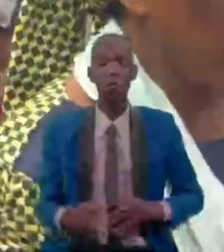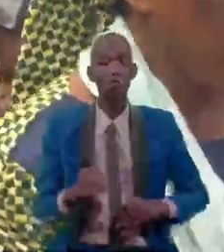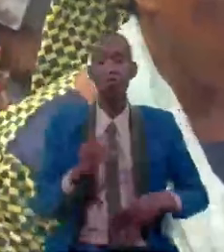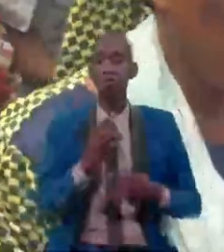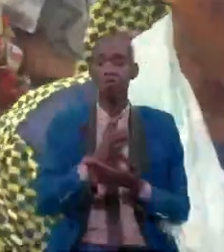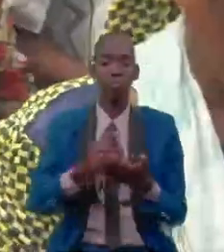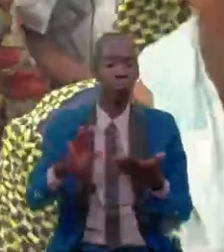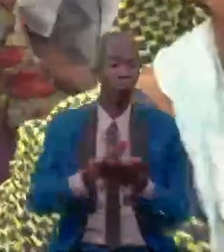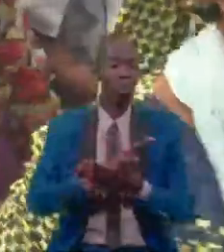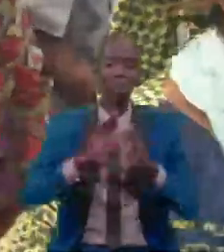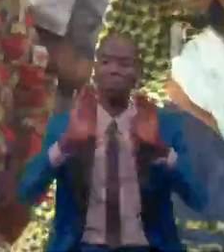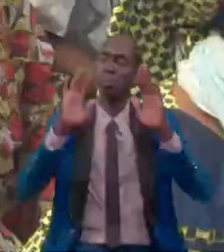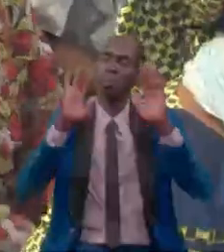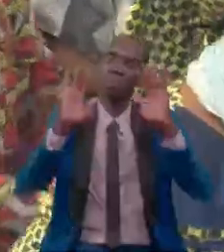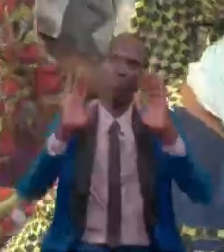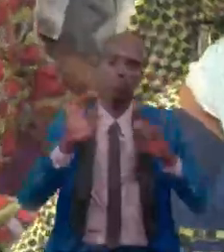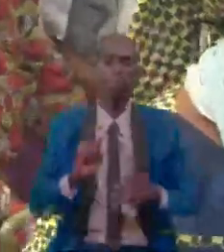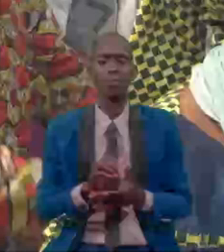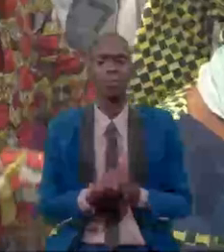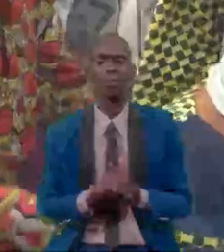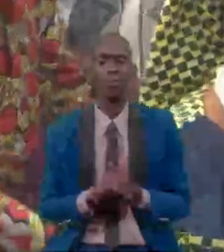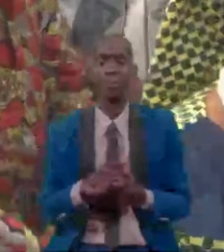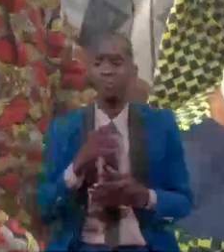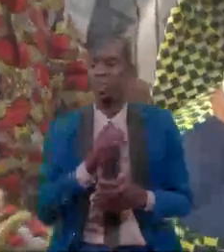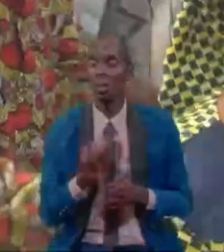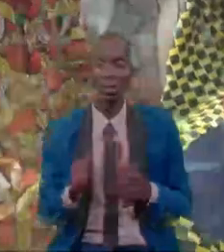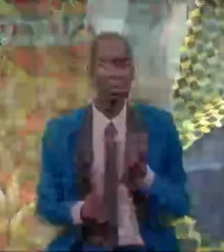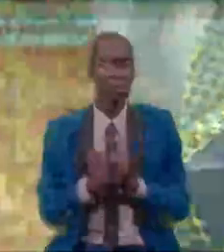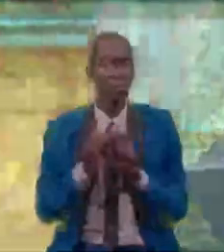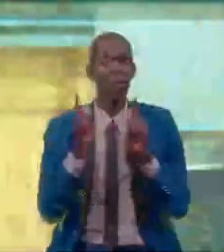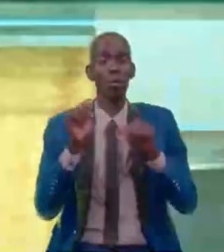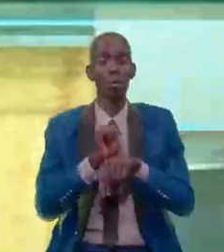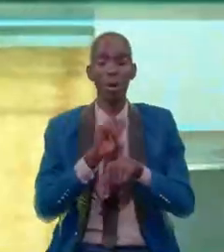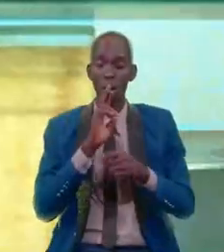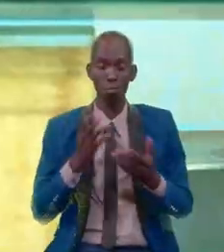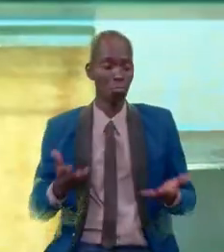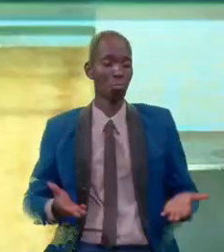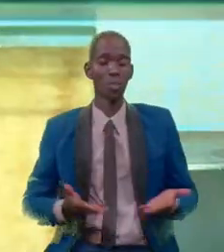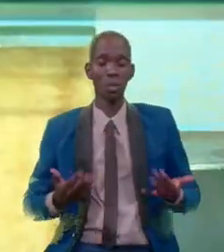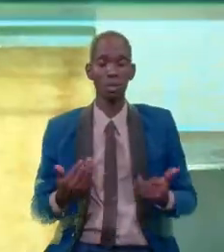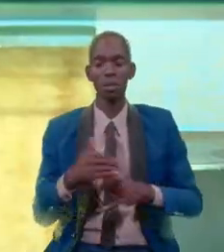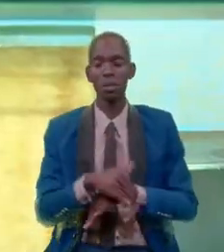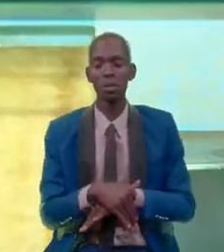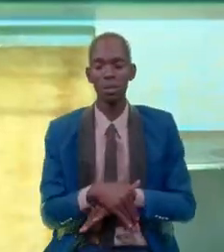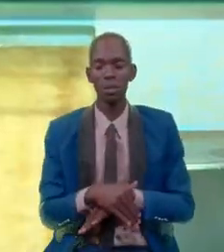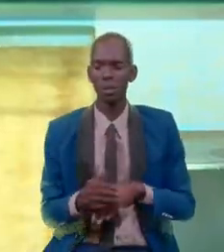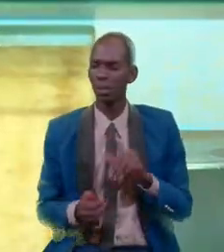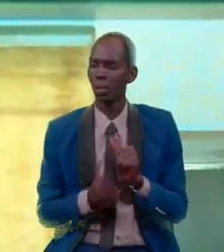Les jours des prodiges surnaturels. Les plus grandes œuvres sont là ce soir.